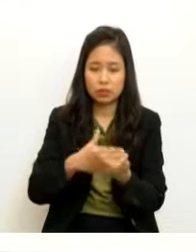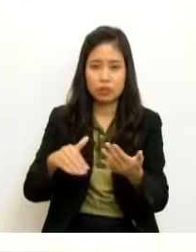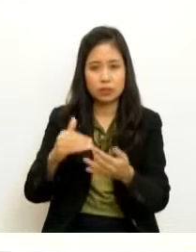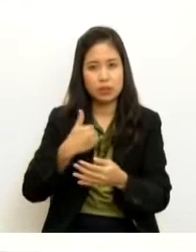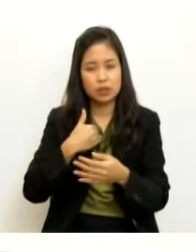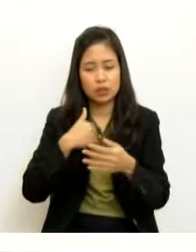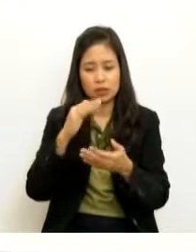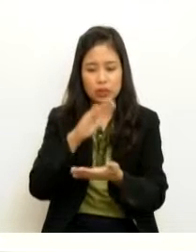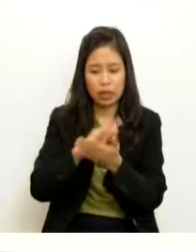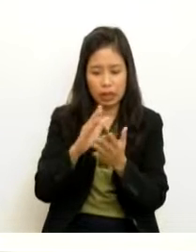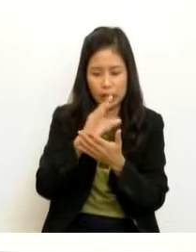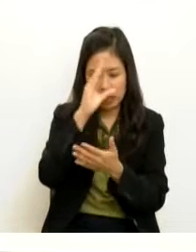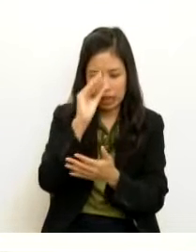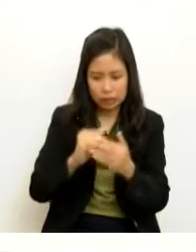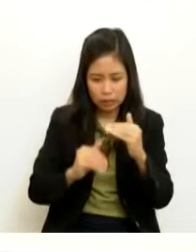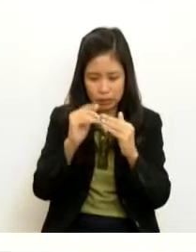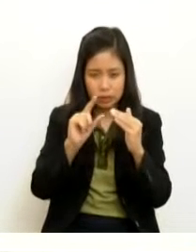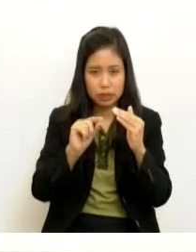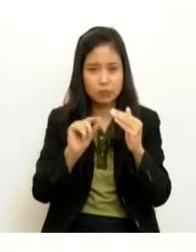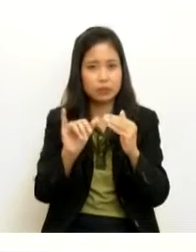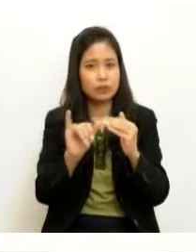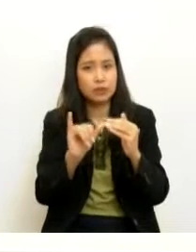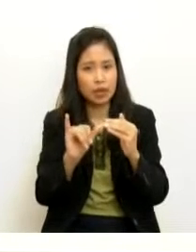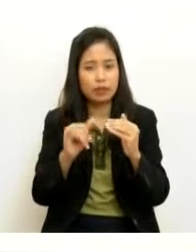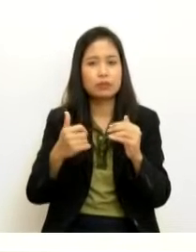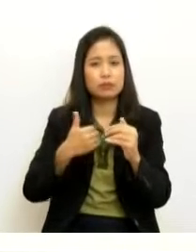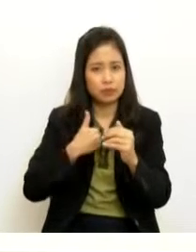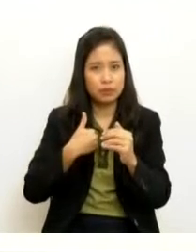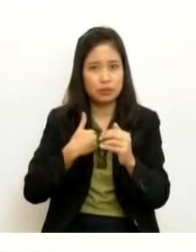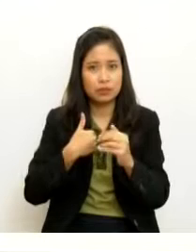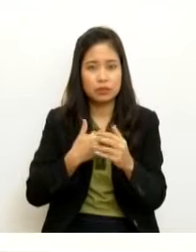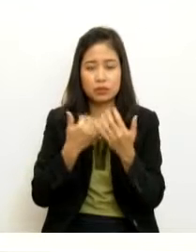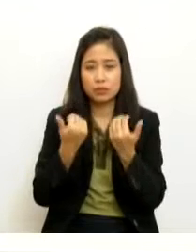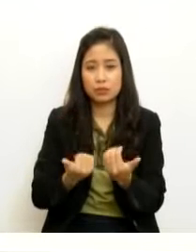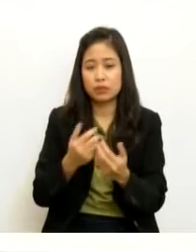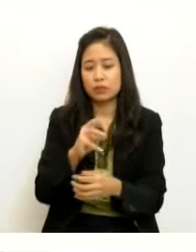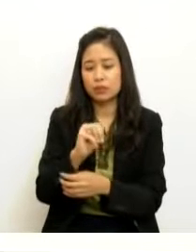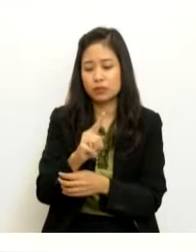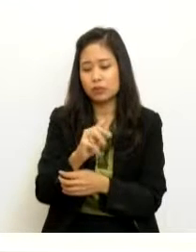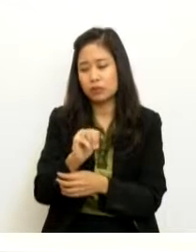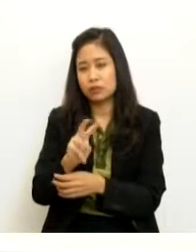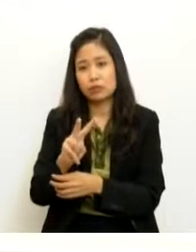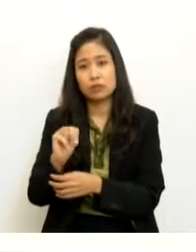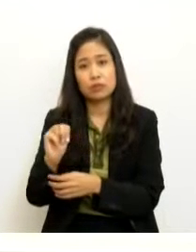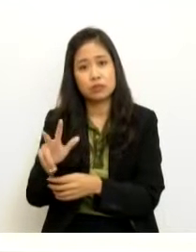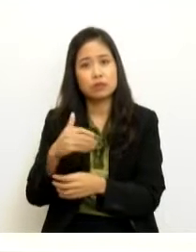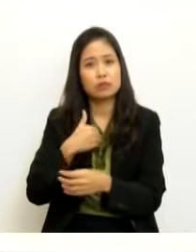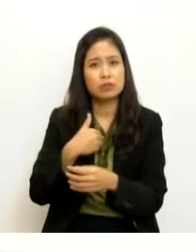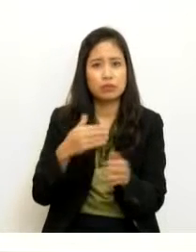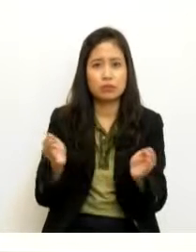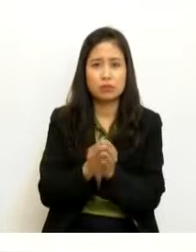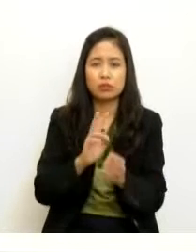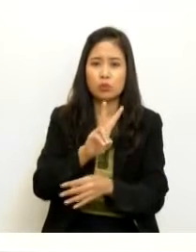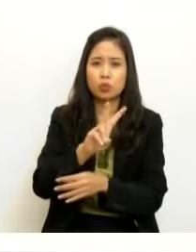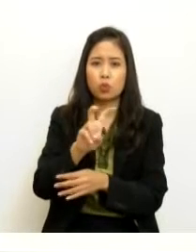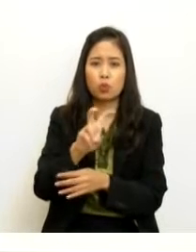เรียนไม่ถึง20คนในโรงเรียนขยายโอกาสรวมม.1 ม.2 ม.3 ไม่ถึง20คนเนี่ยอยู่เกือบ200โ